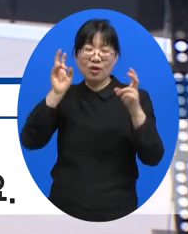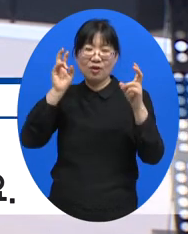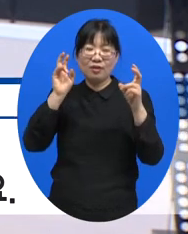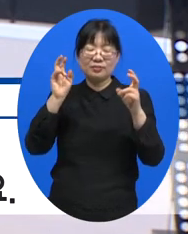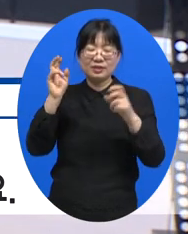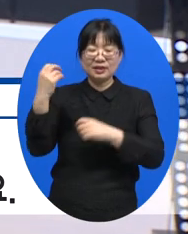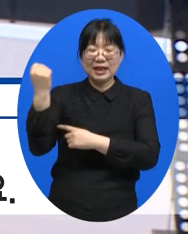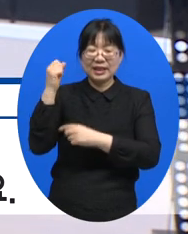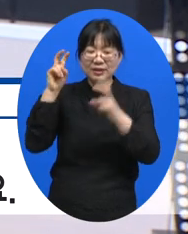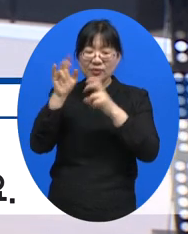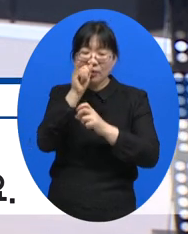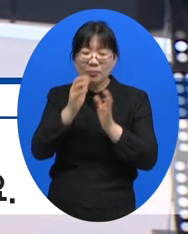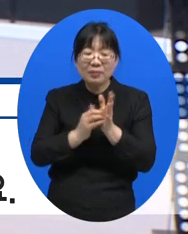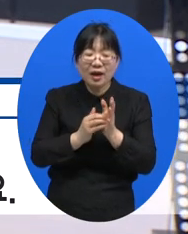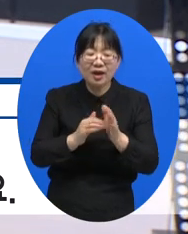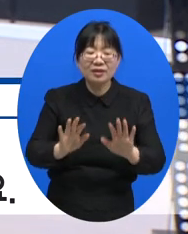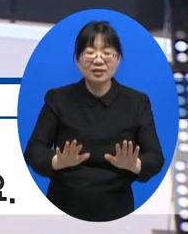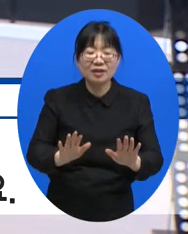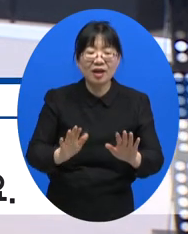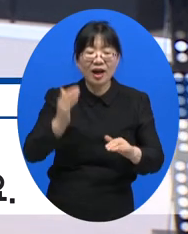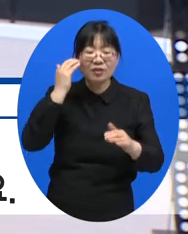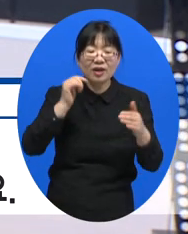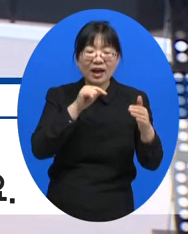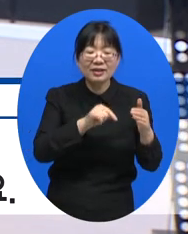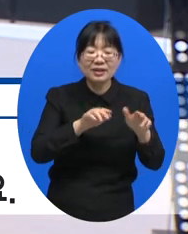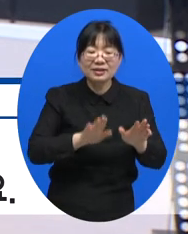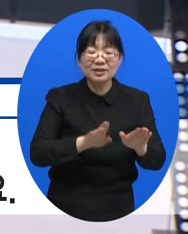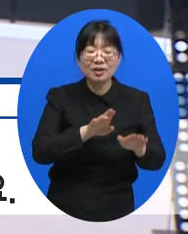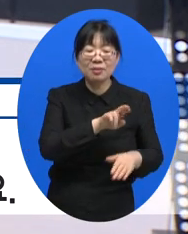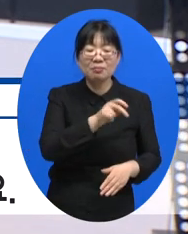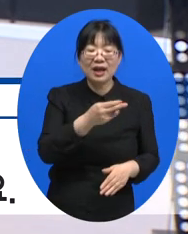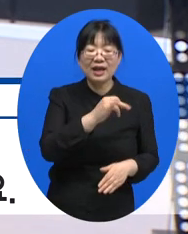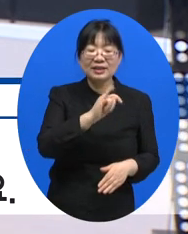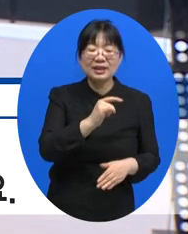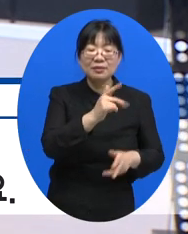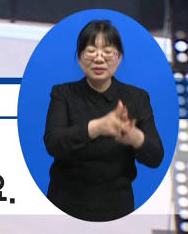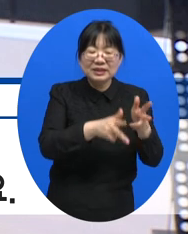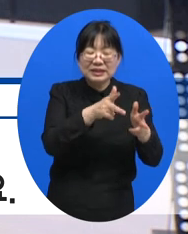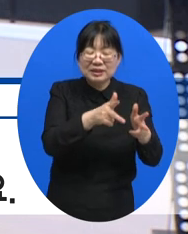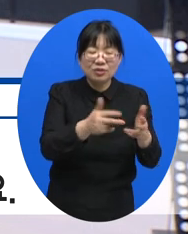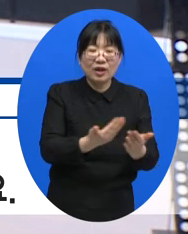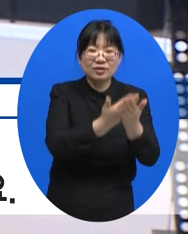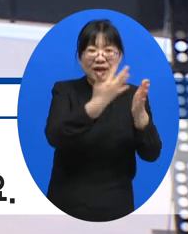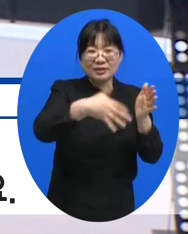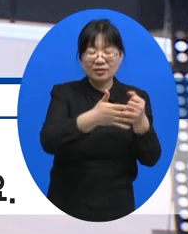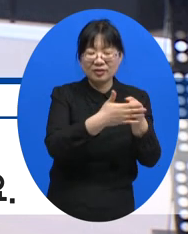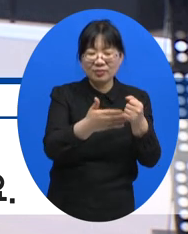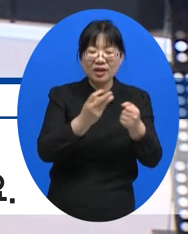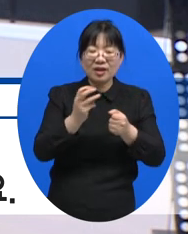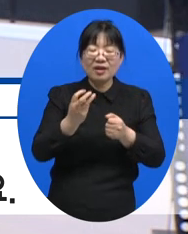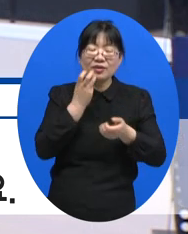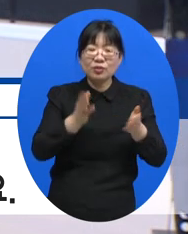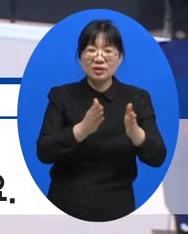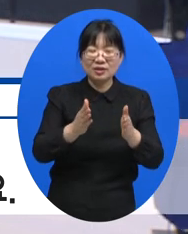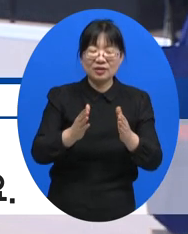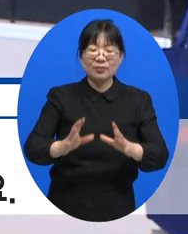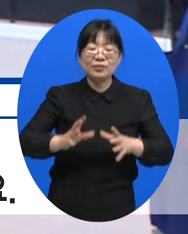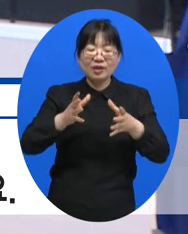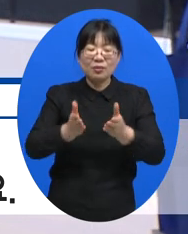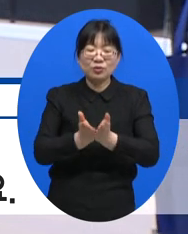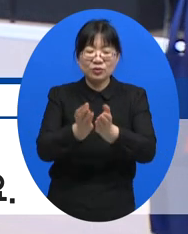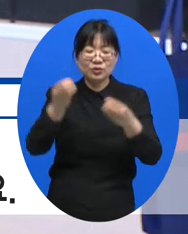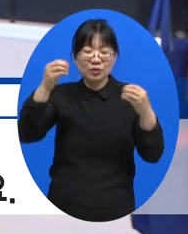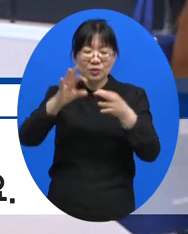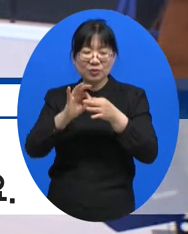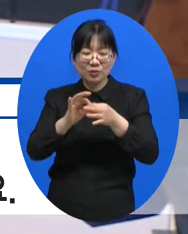국내 선박, 특히나 이런 마린 비즈니스 쪽이 좀 아직 활성화가 안 되어 있기 때문에 어떻게 보면 경기국제보트쇼를 통해서 좀 그런 부분들이 좀